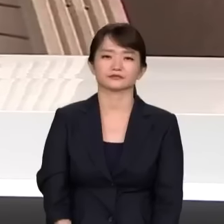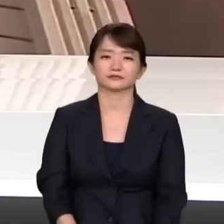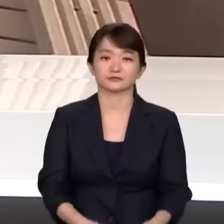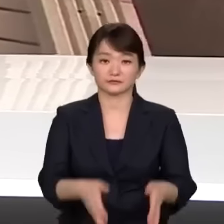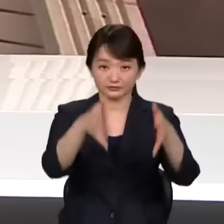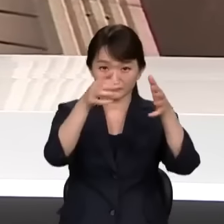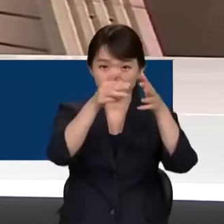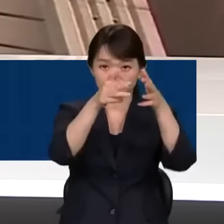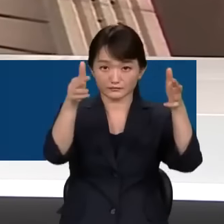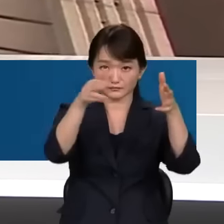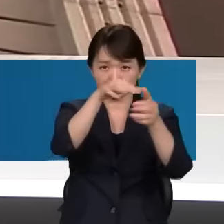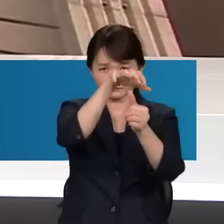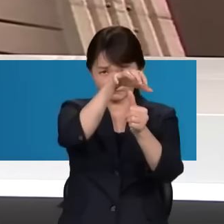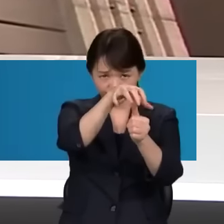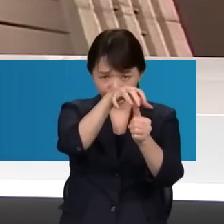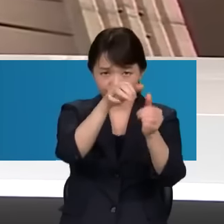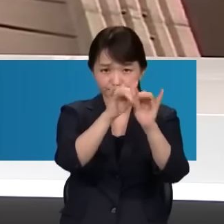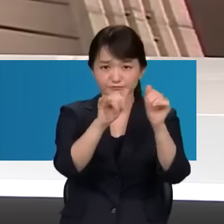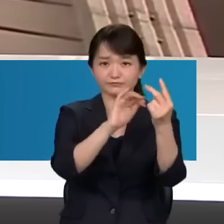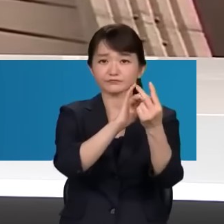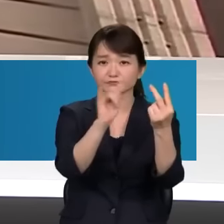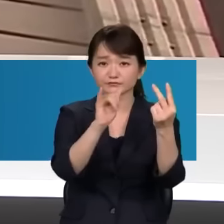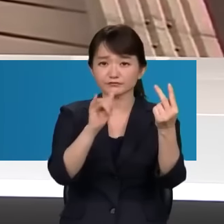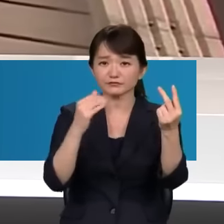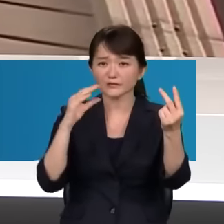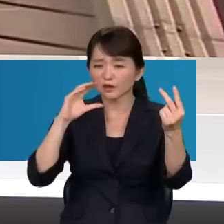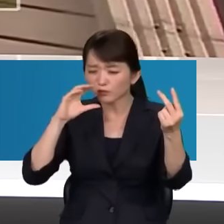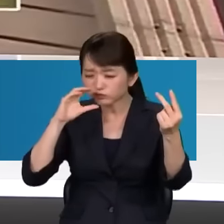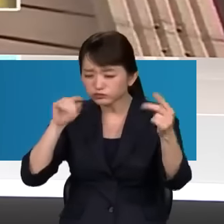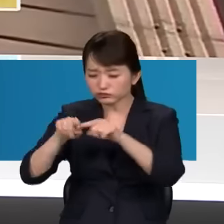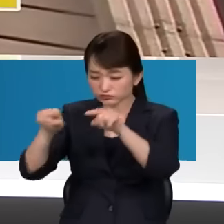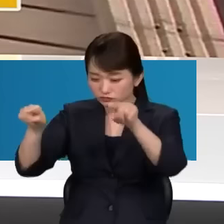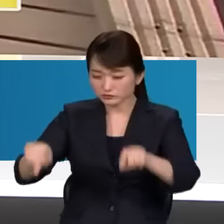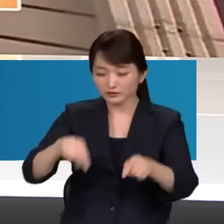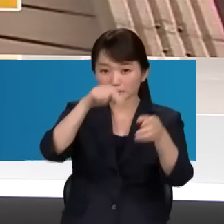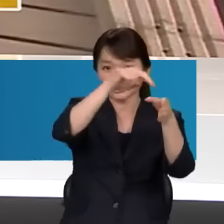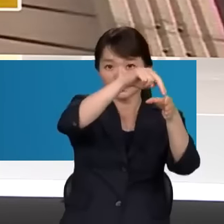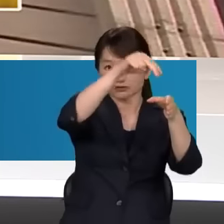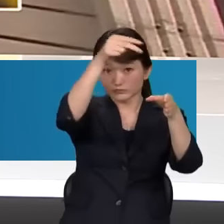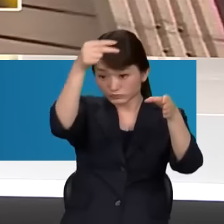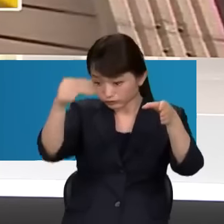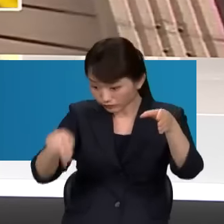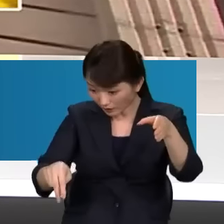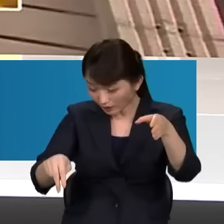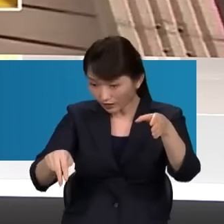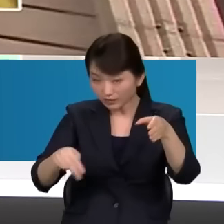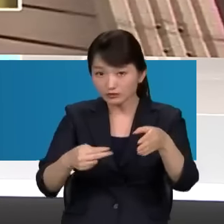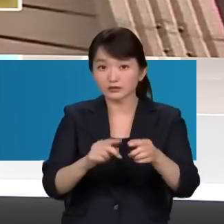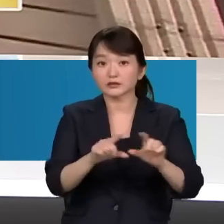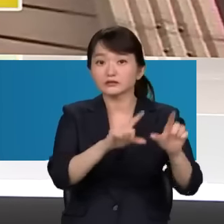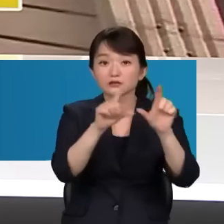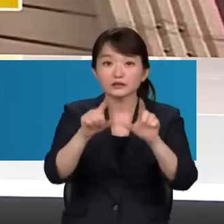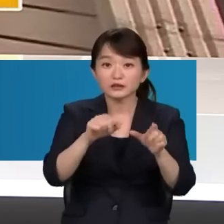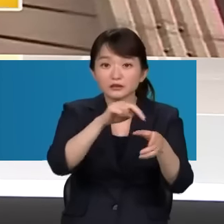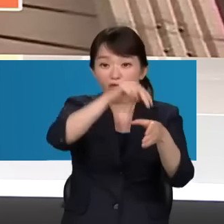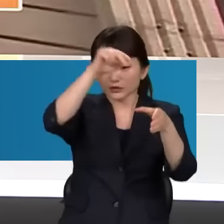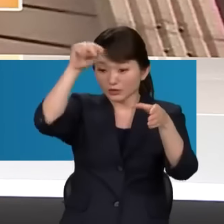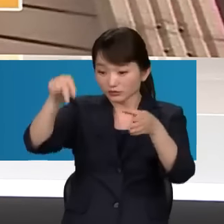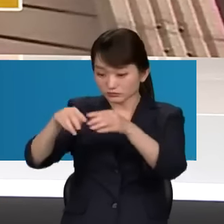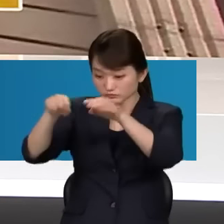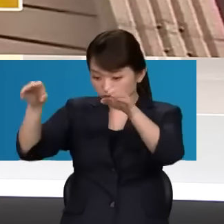8층 객실에 고립된 투숙객 2명은 에어매트로 뛰어내렸습니다. 그런데 살려고 뛰어내린 에어매트가